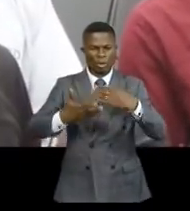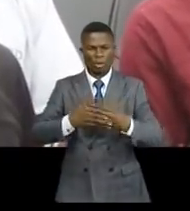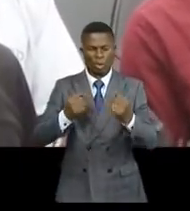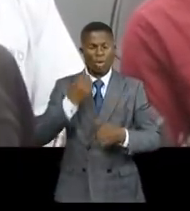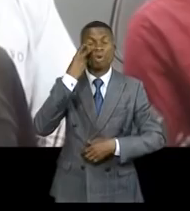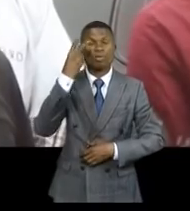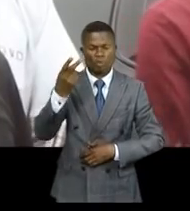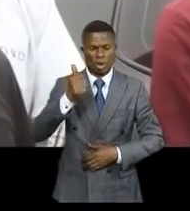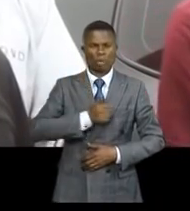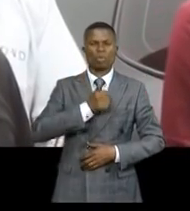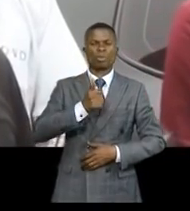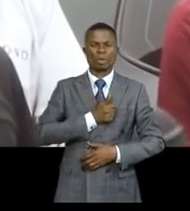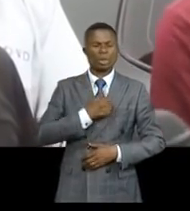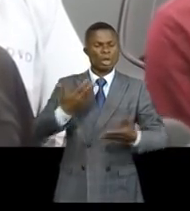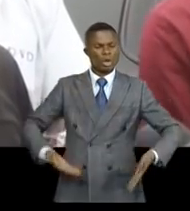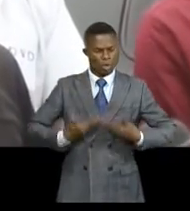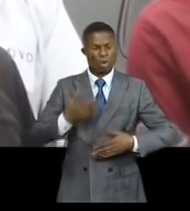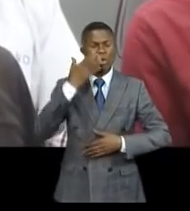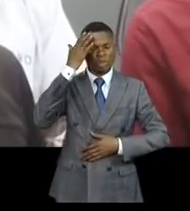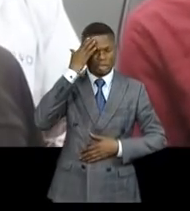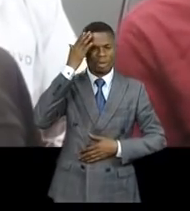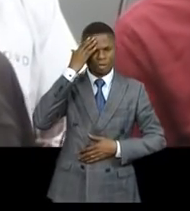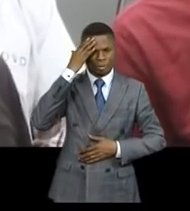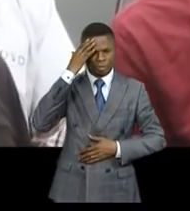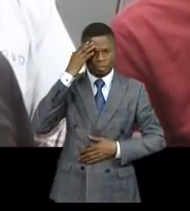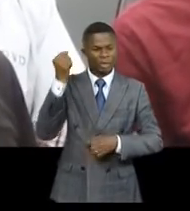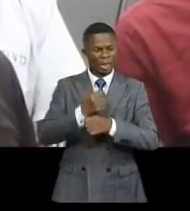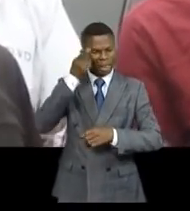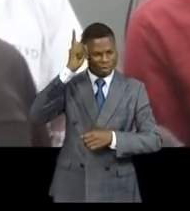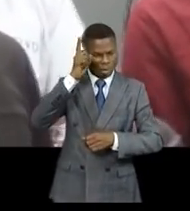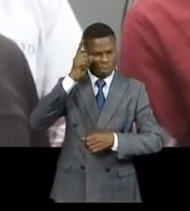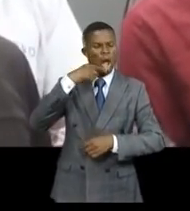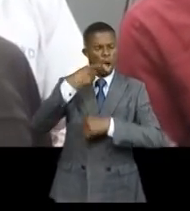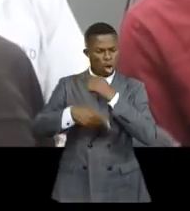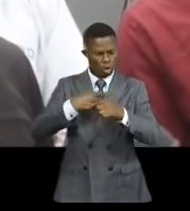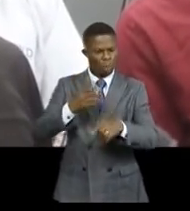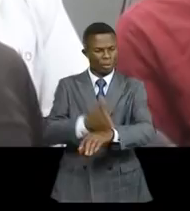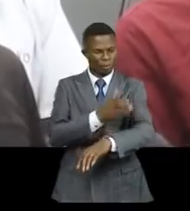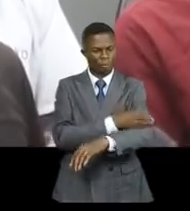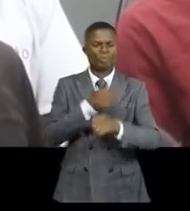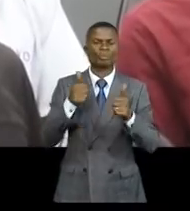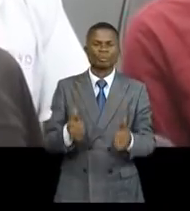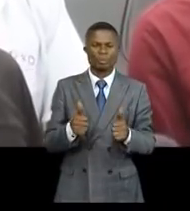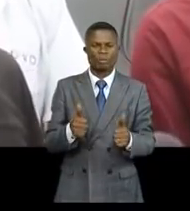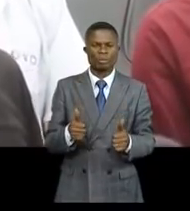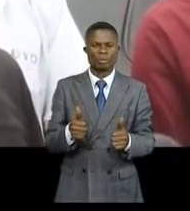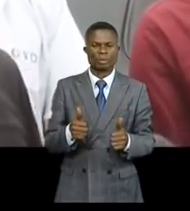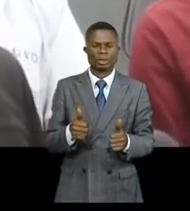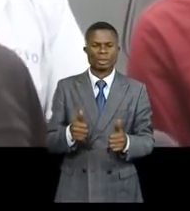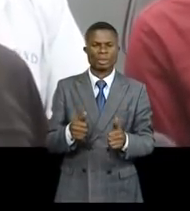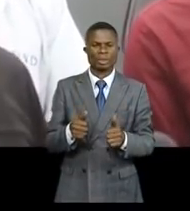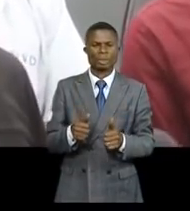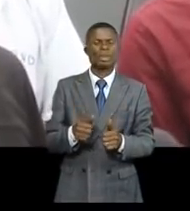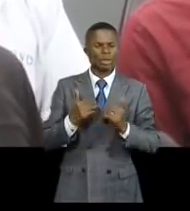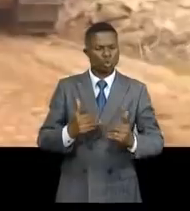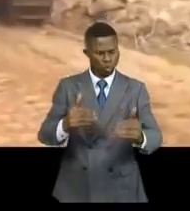inspecter. Nous sommes contents de savoir que les premiers travaux sont déjà très bien faits et ils doivent continuer à